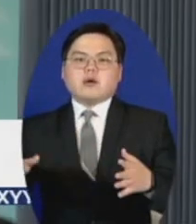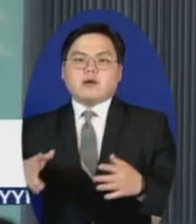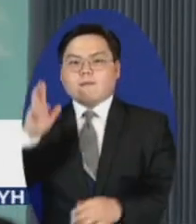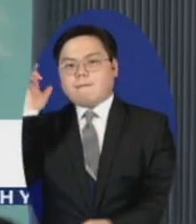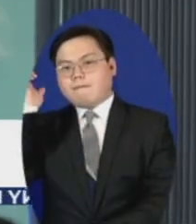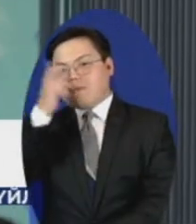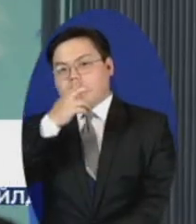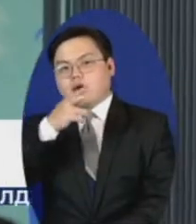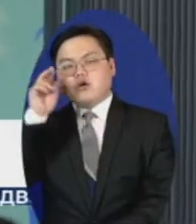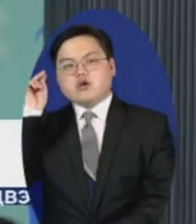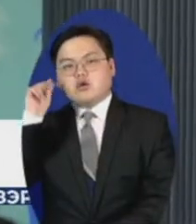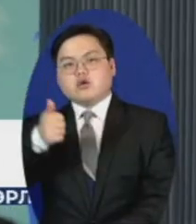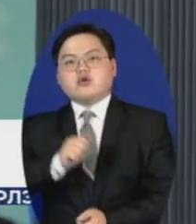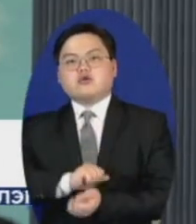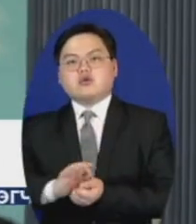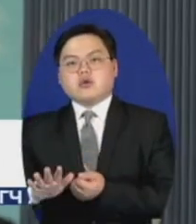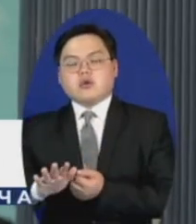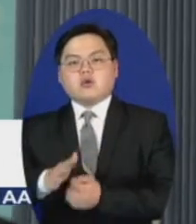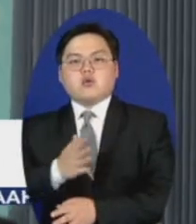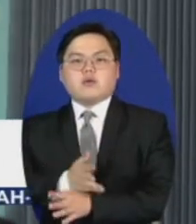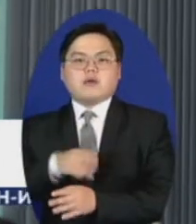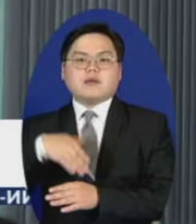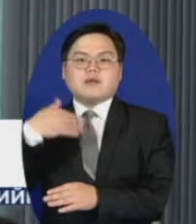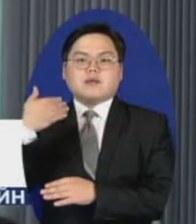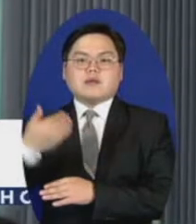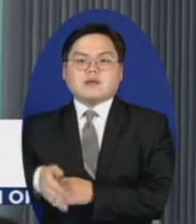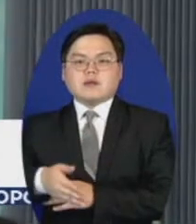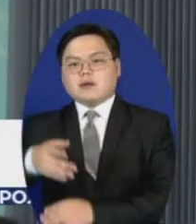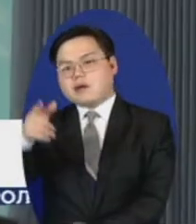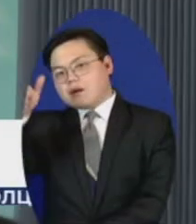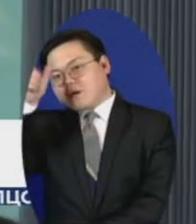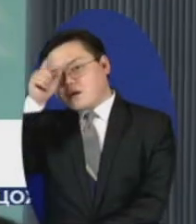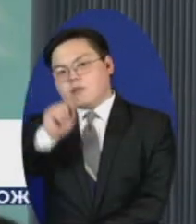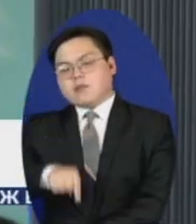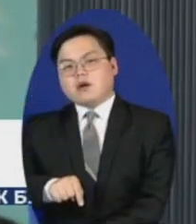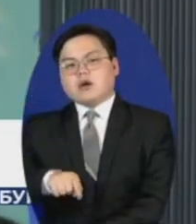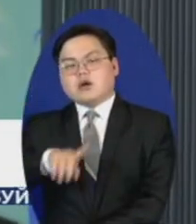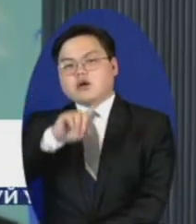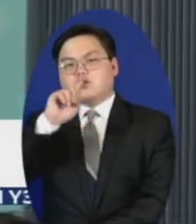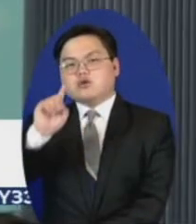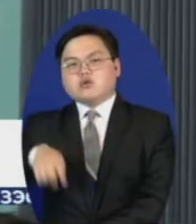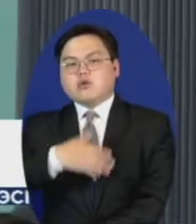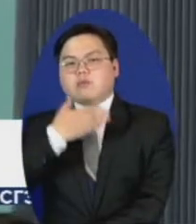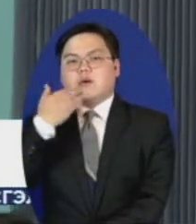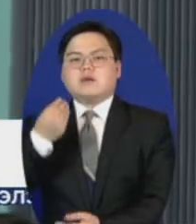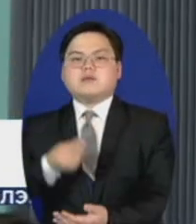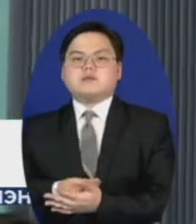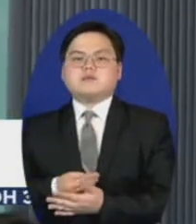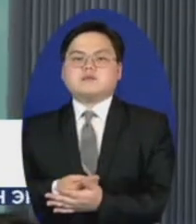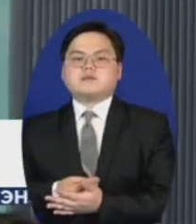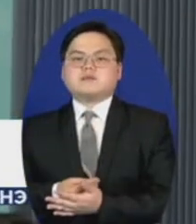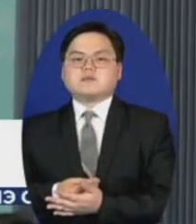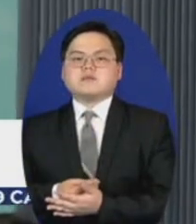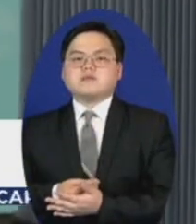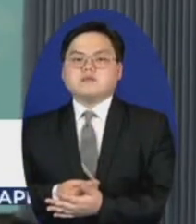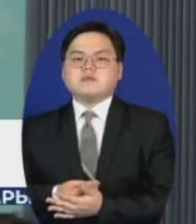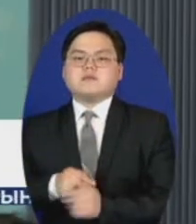яг сураад ирснээр дараа энэ Германд тэр нэг хүлээн зөвшөөрөгдөг байдаг. Замын шинжлэх хүн